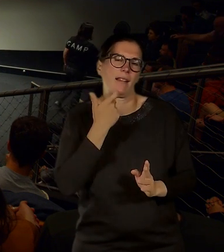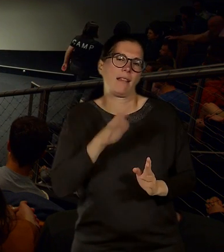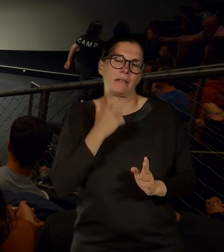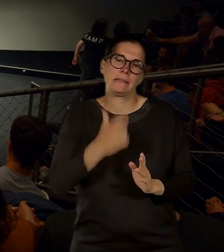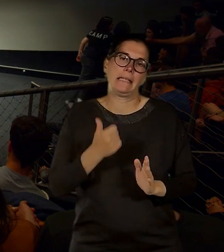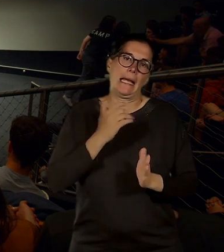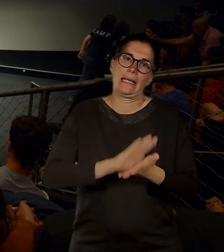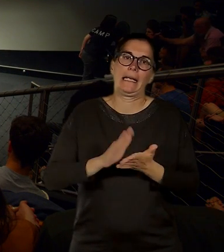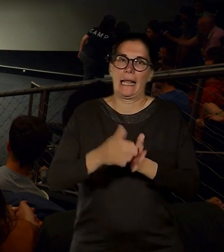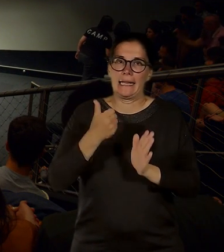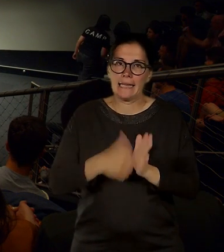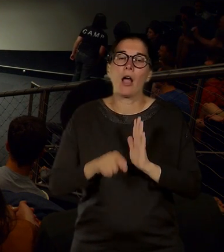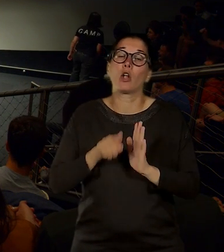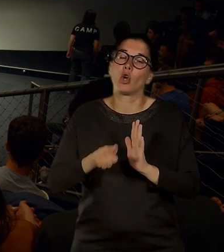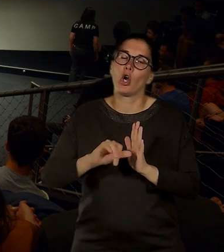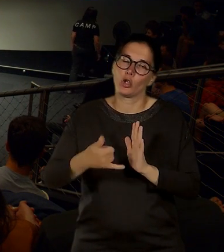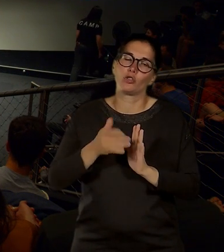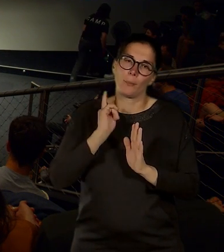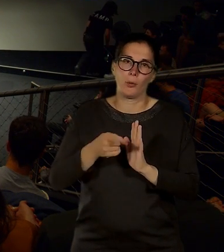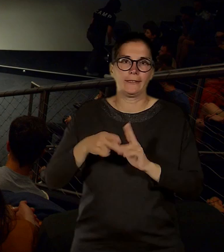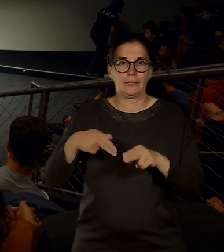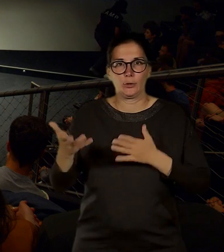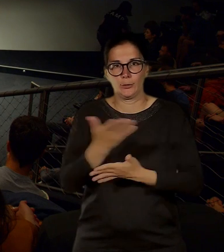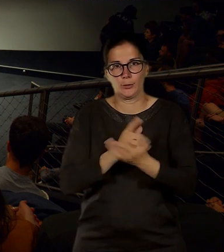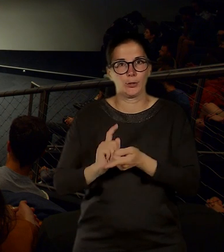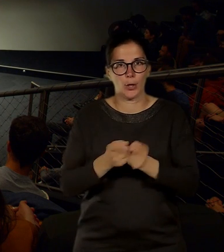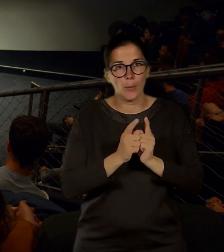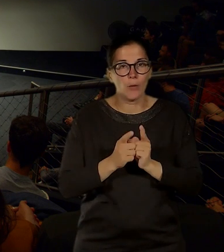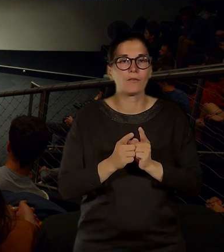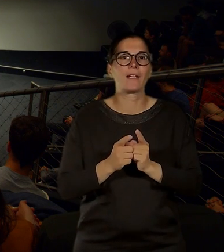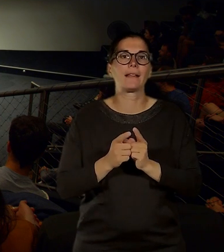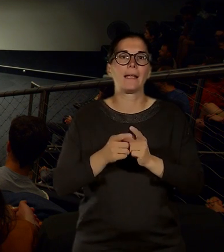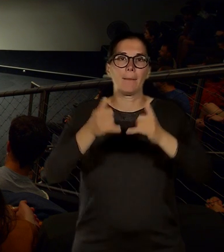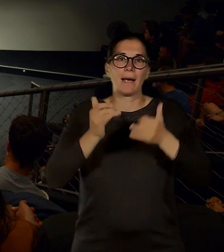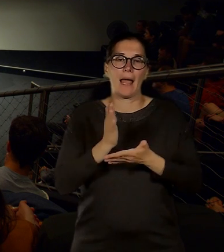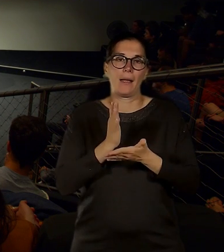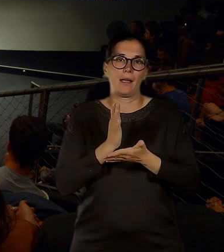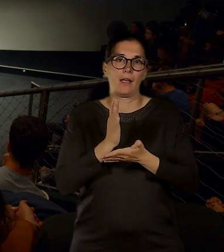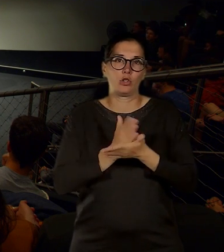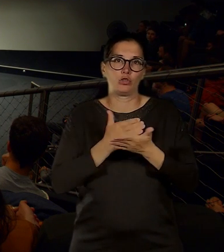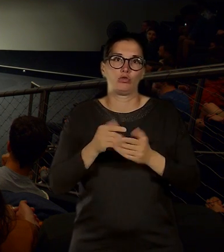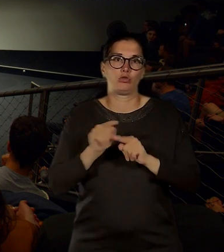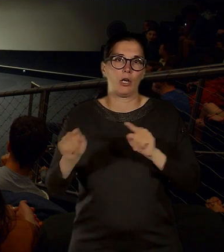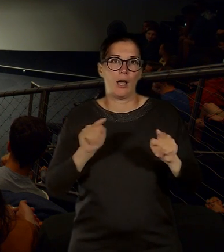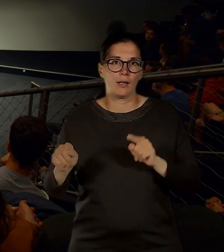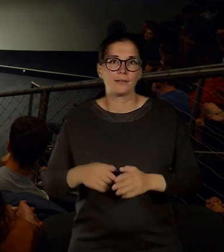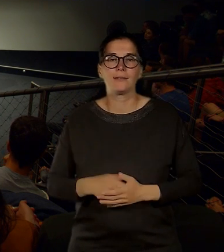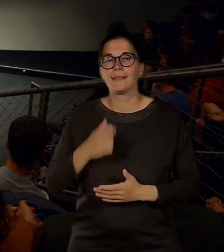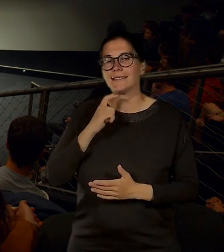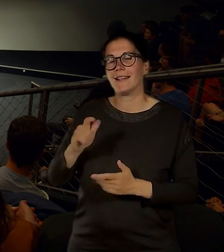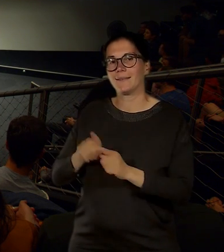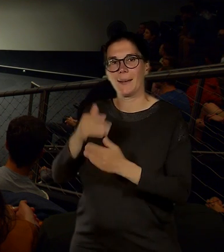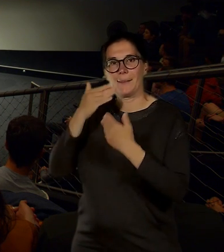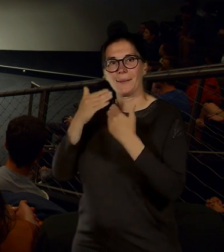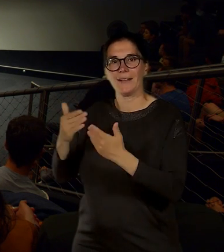bude fakt předmětem dialogu mezi městskými částmi. Já tady zdravím radního pro dopravu z Prahy 1,